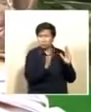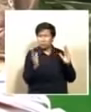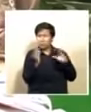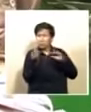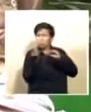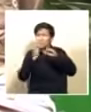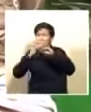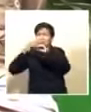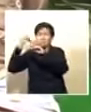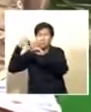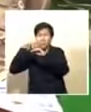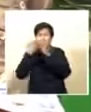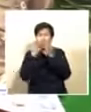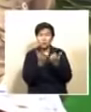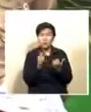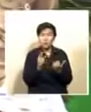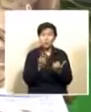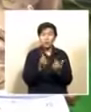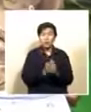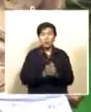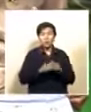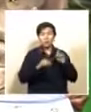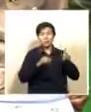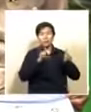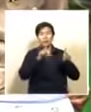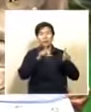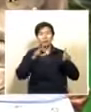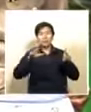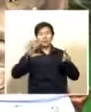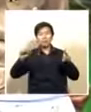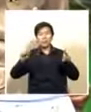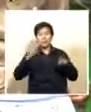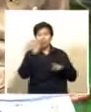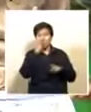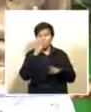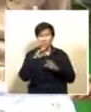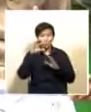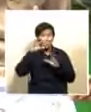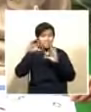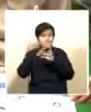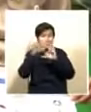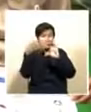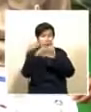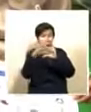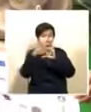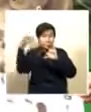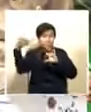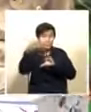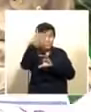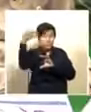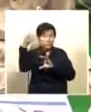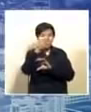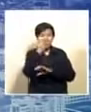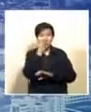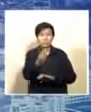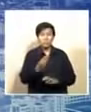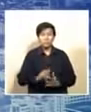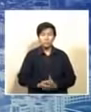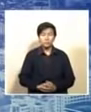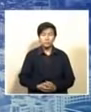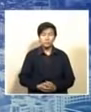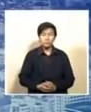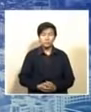ทั้งหมด19ล้านนะครับก็เป็นโรงพยาบาลในสังกัดกระทรวงสาธารณสุขนี่ก็คือประม